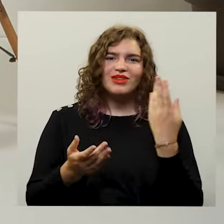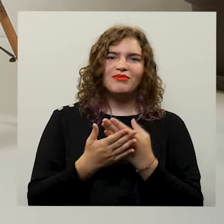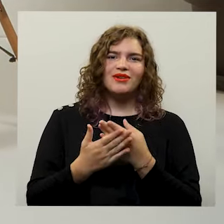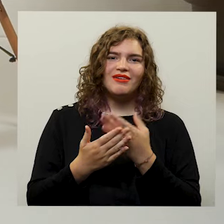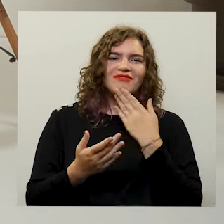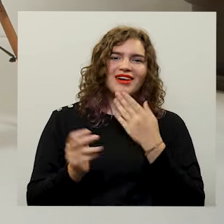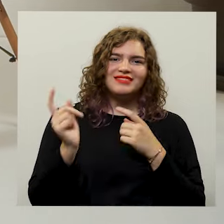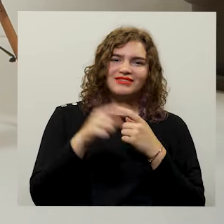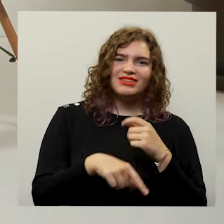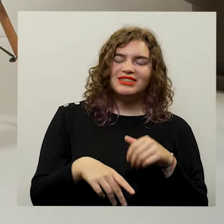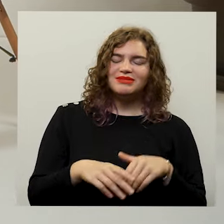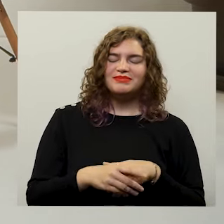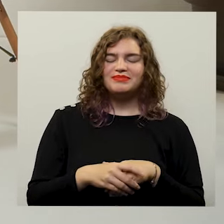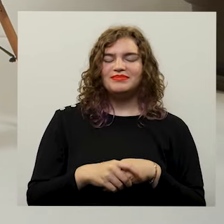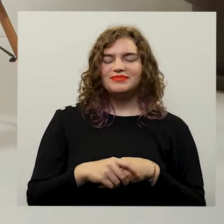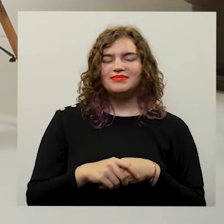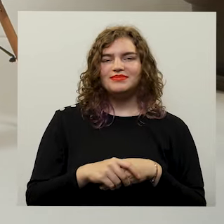ar veni.